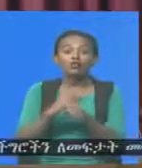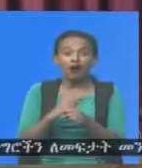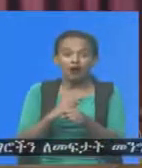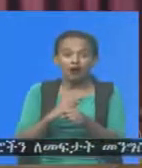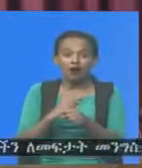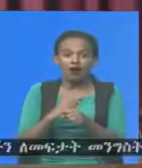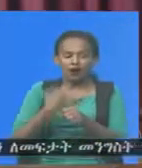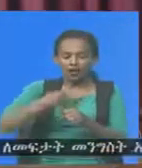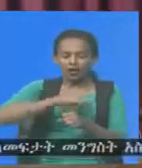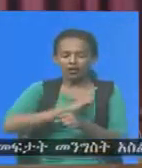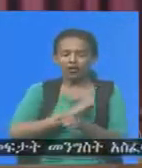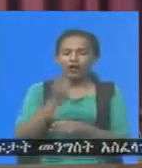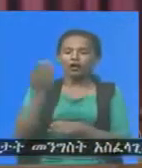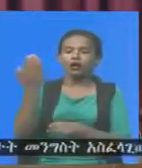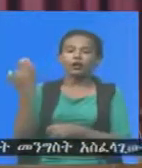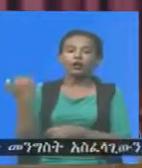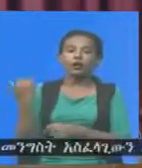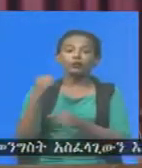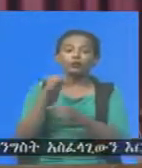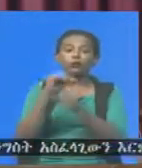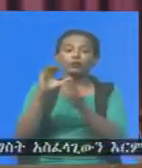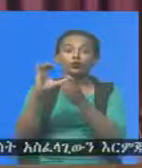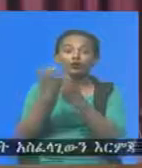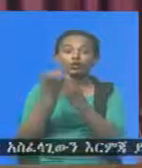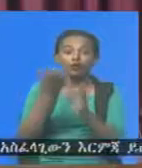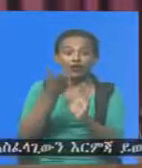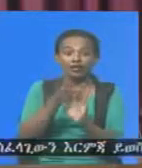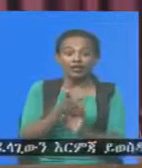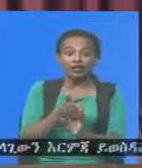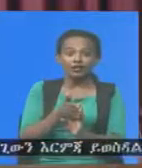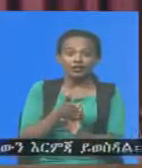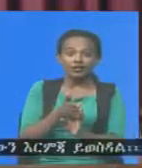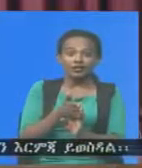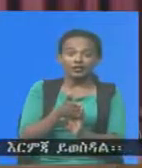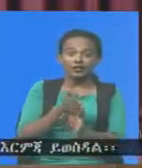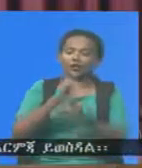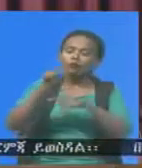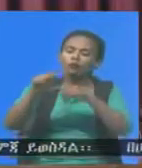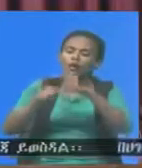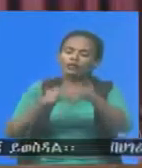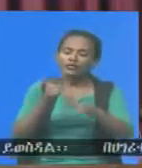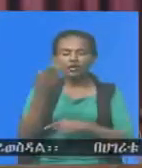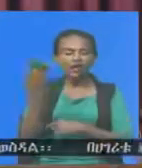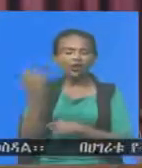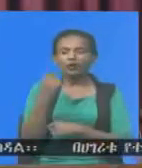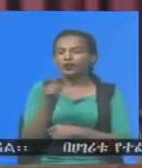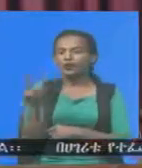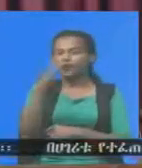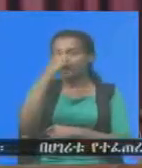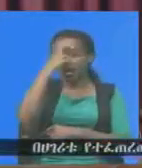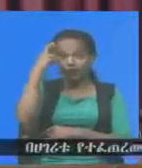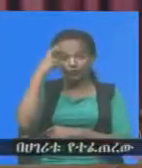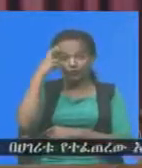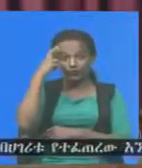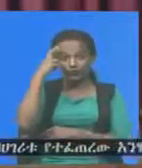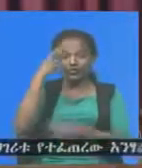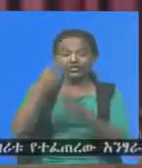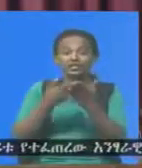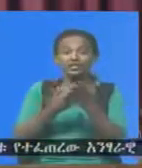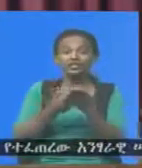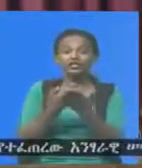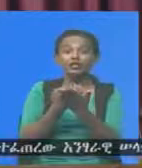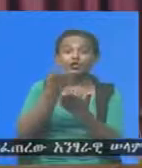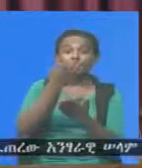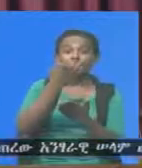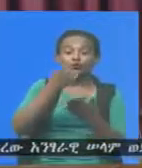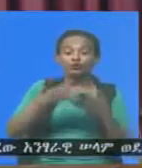እኛ ከነበርንበት ሁኔታ አንጻር የሚያስኬድ አልነበረም። ምክንያቱም የዚህ ኢኮኖሚ ነው ስልማራ